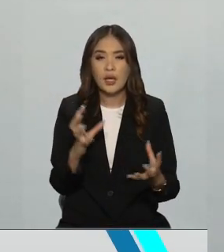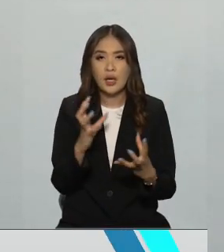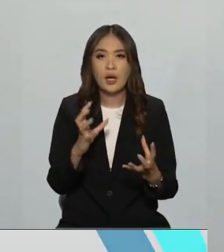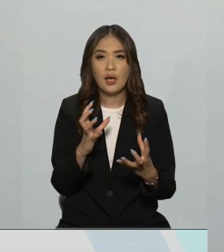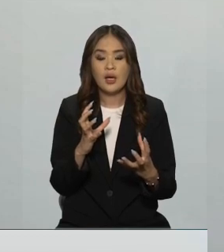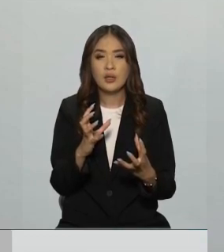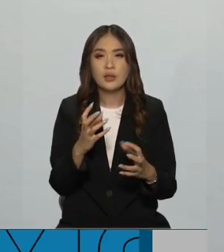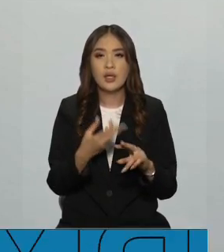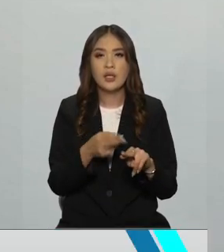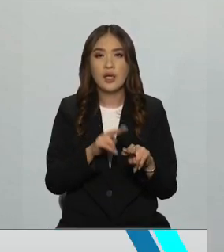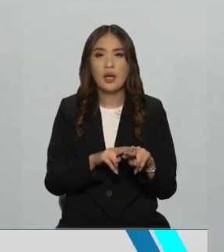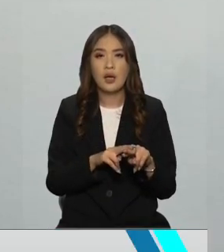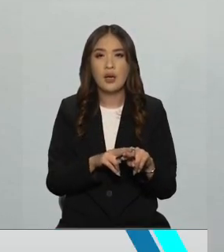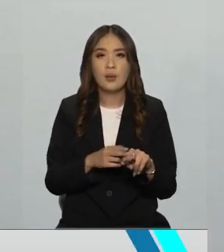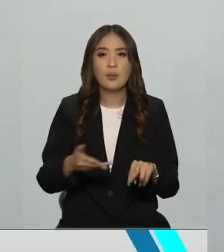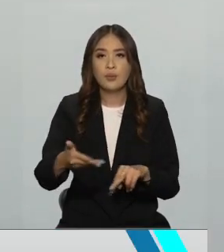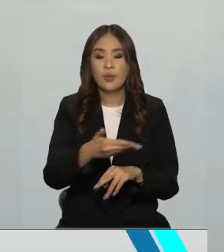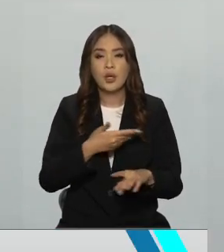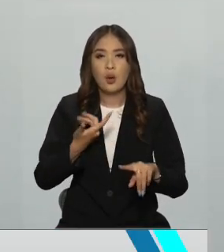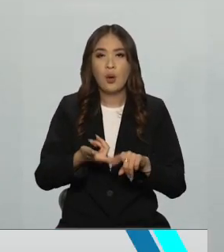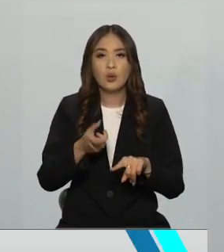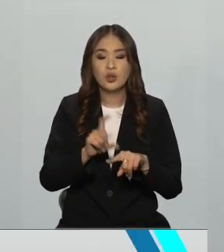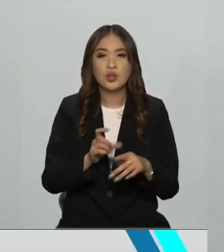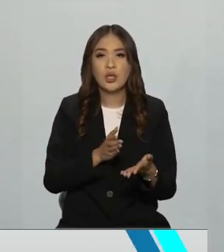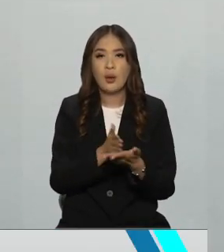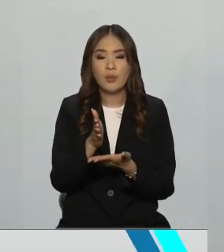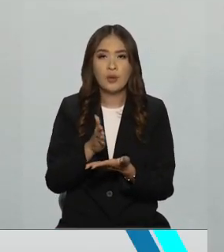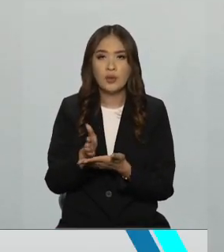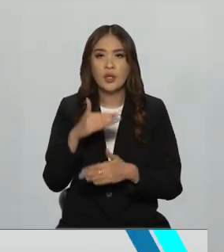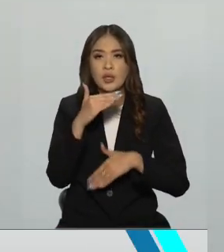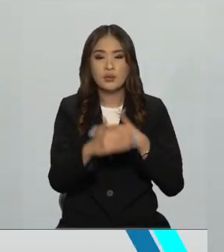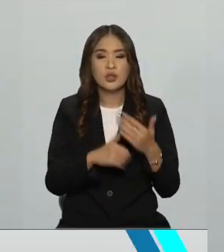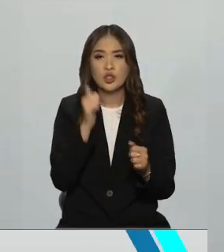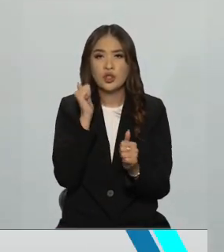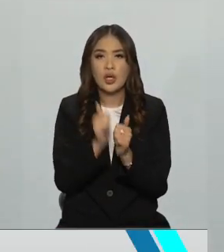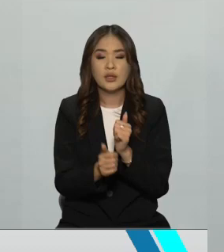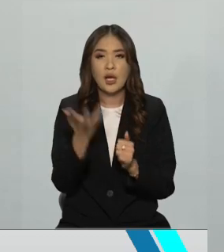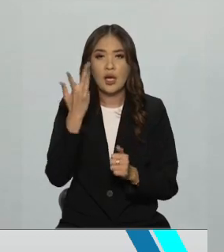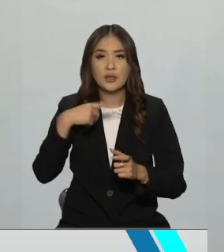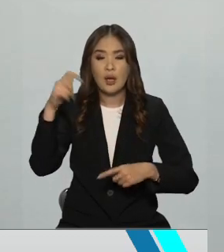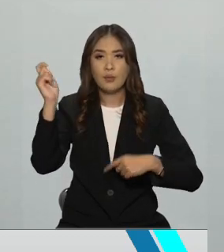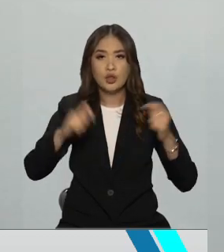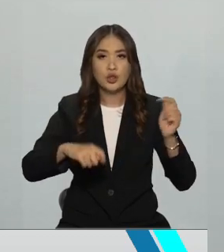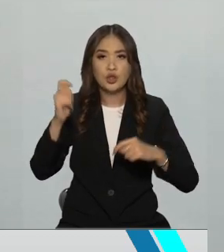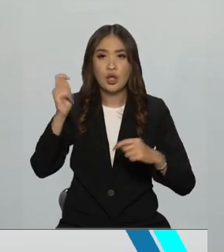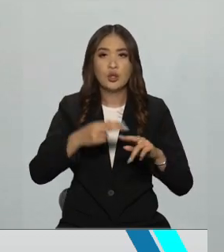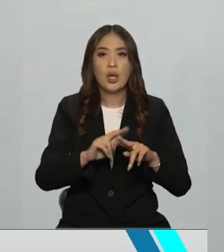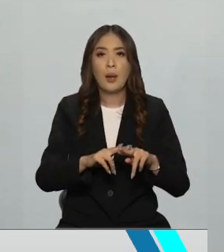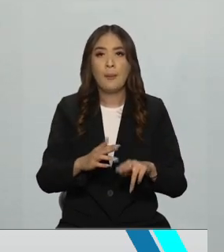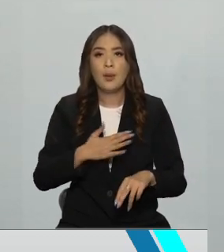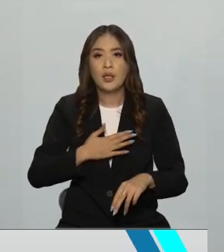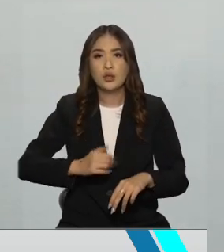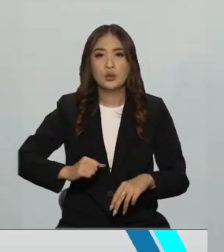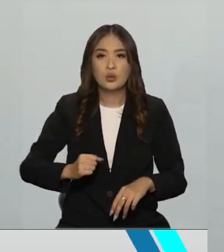что мы очень в этом направлении развиваемся, и очень часто, когда приезжают мои